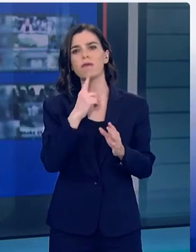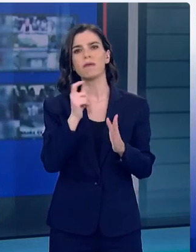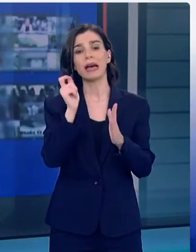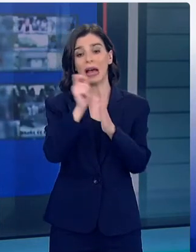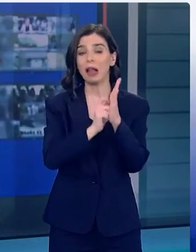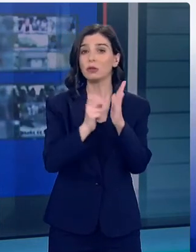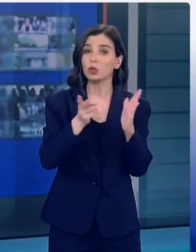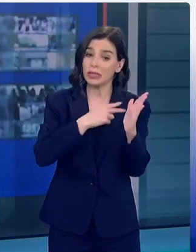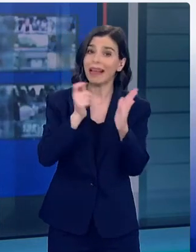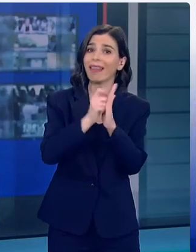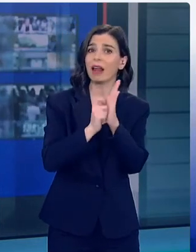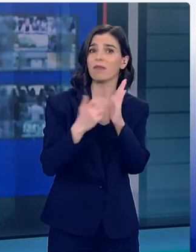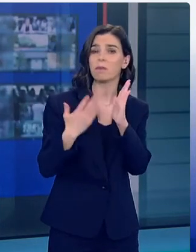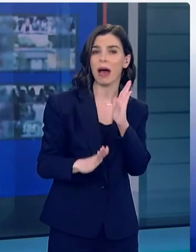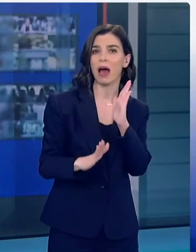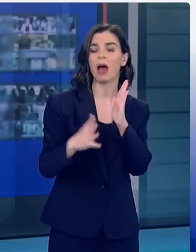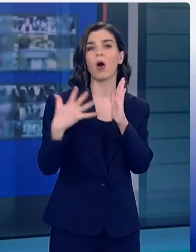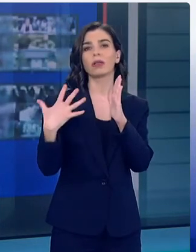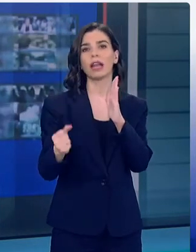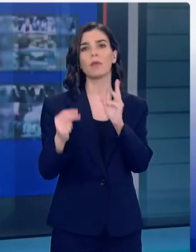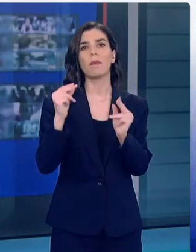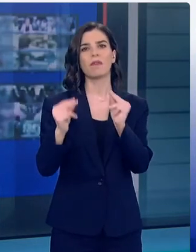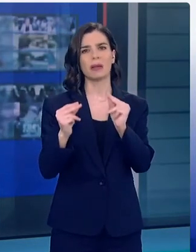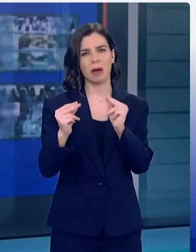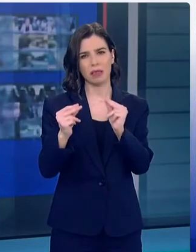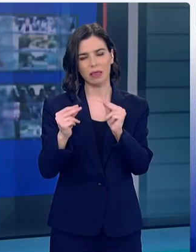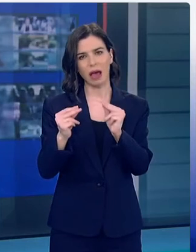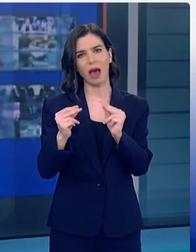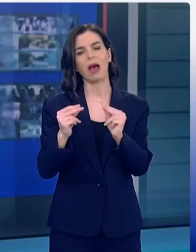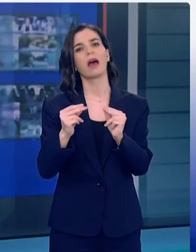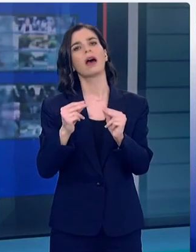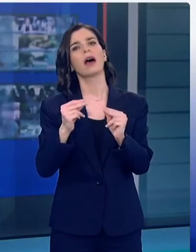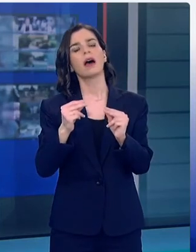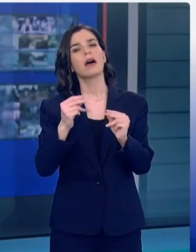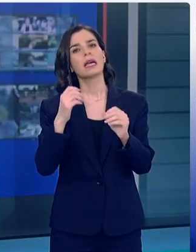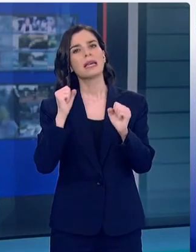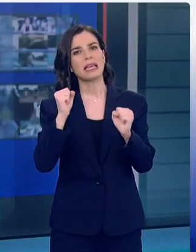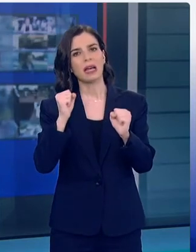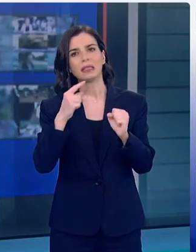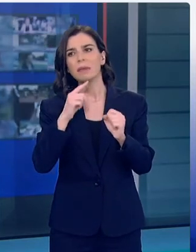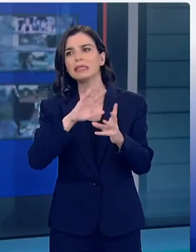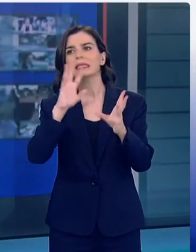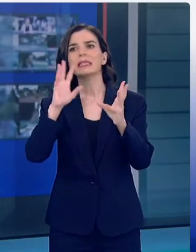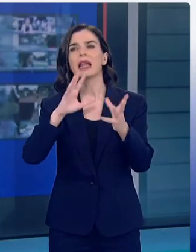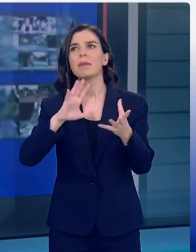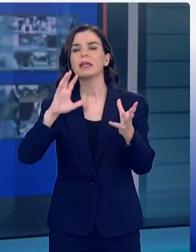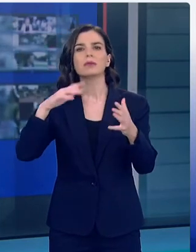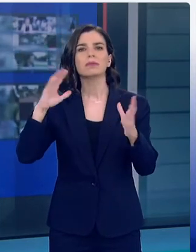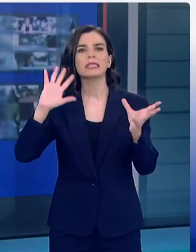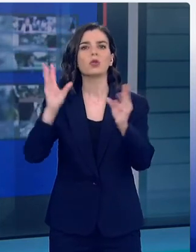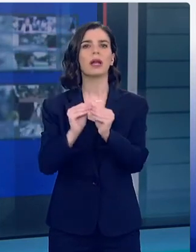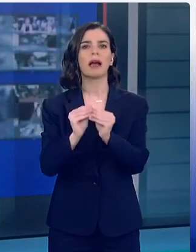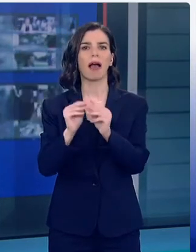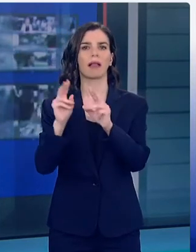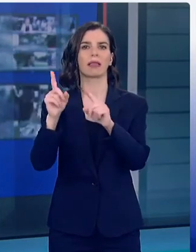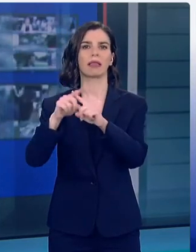κορυφή και όσο υπήρχαν προβλήματα στην επάρκεια των τεστ, εμείς σχεδιάζαμε την επόμενη μέρα που είναι η μαζική διενέργεια τεστ. Και αυτά τα τεστ είναι